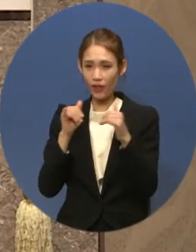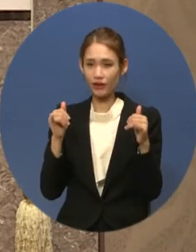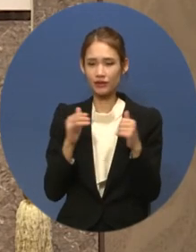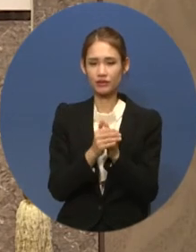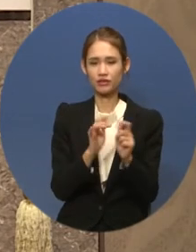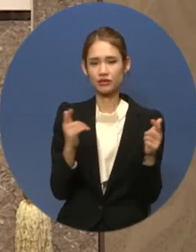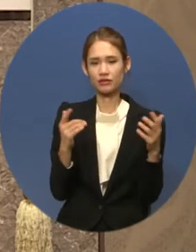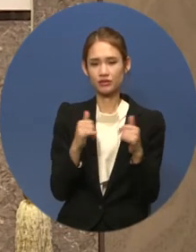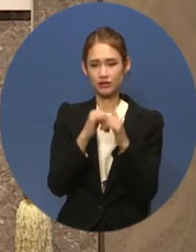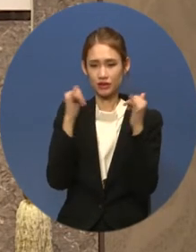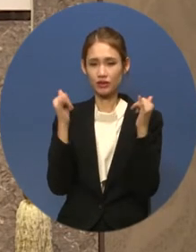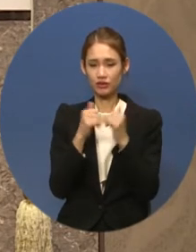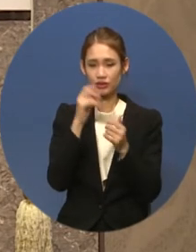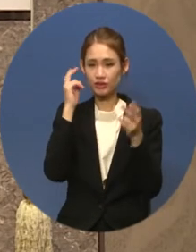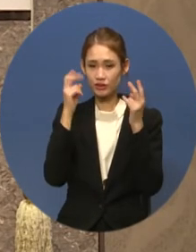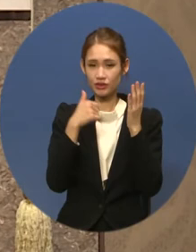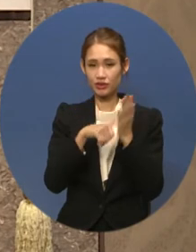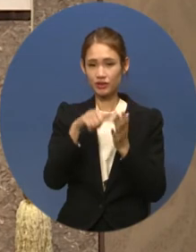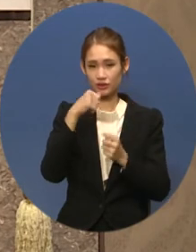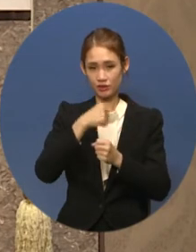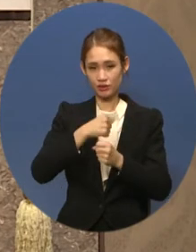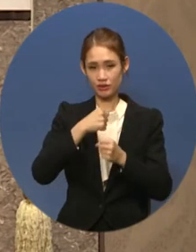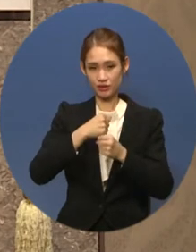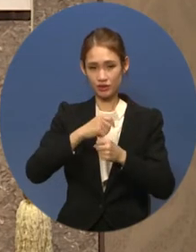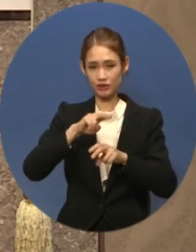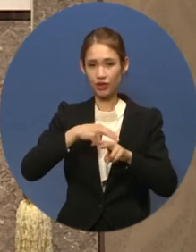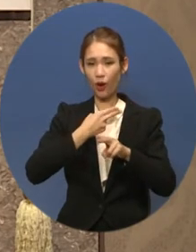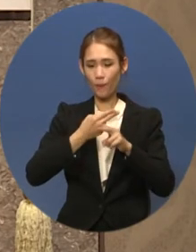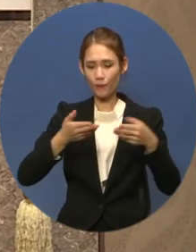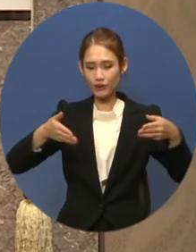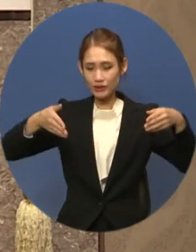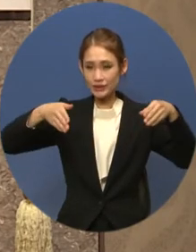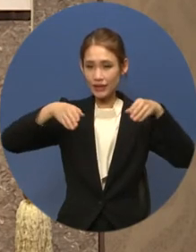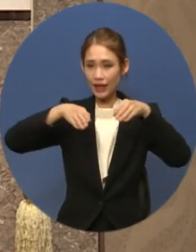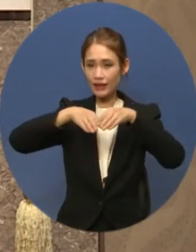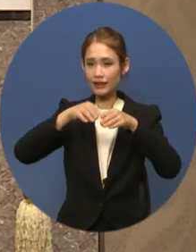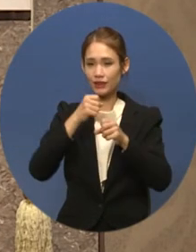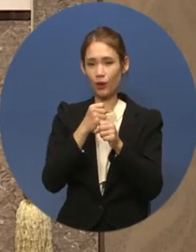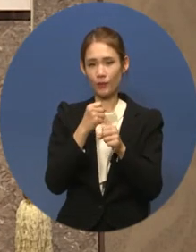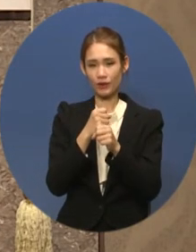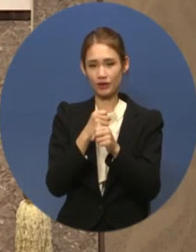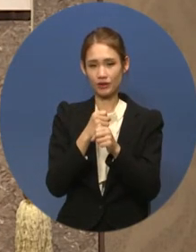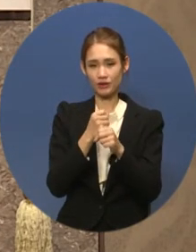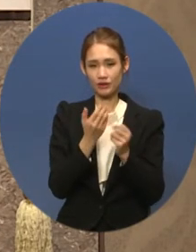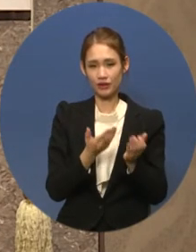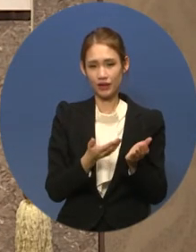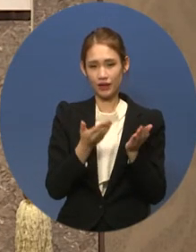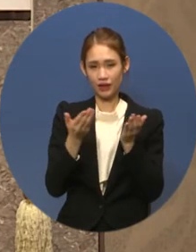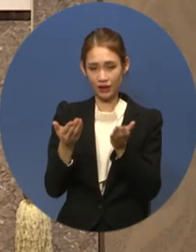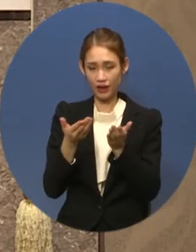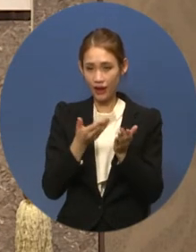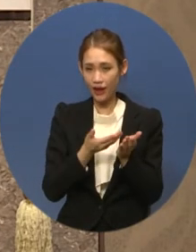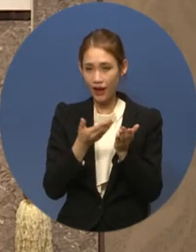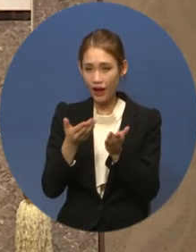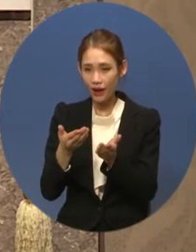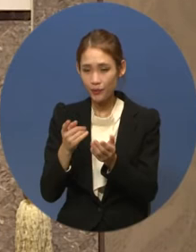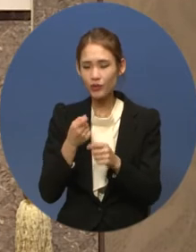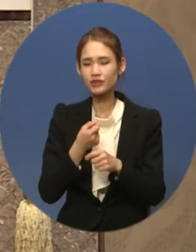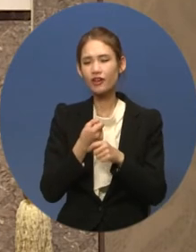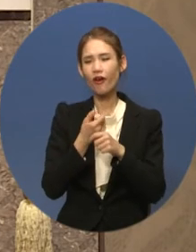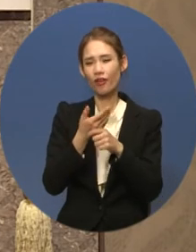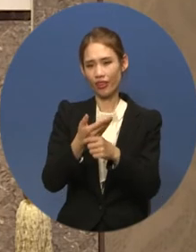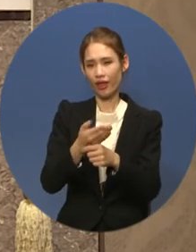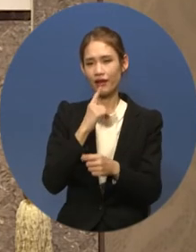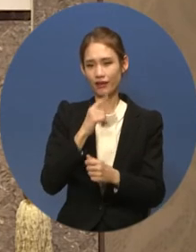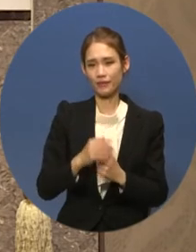제품을 자기들이 선물 세트로 만들어서 자기가 원하는 분들에게 이렇게 핸드 인 핸드 전해 드리는 것입니다